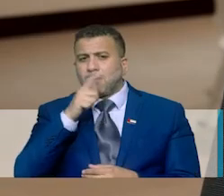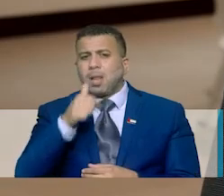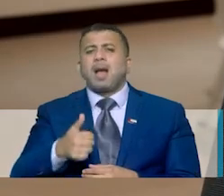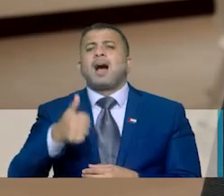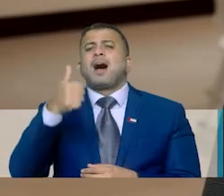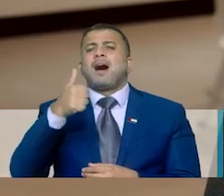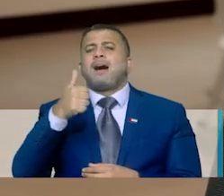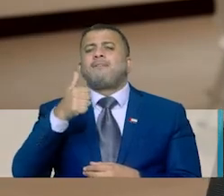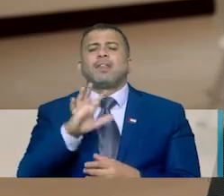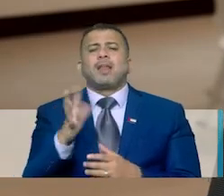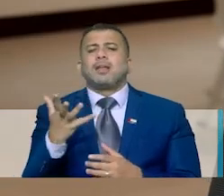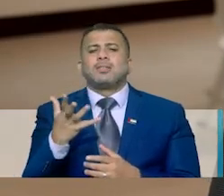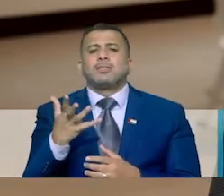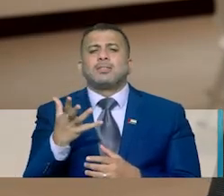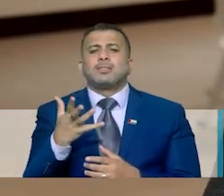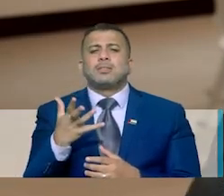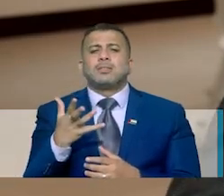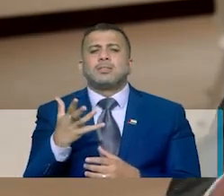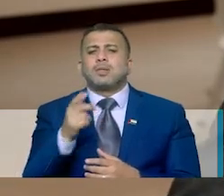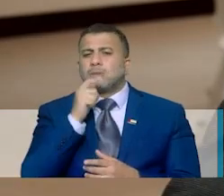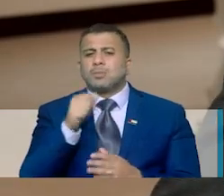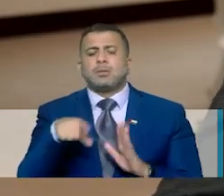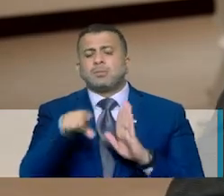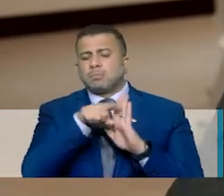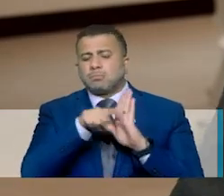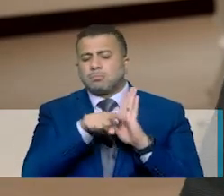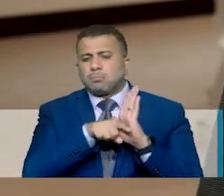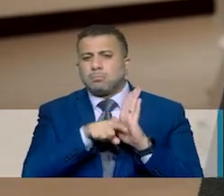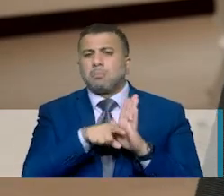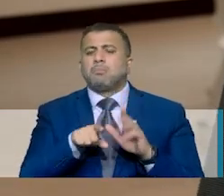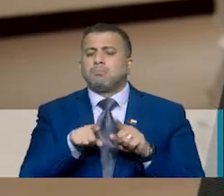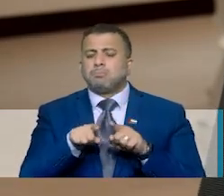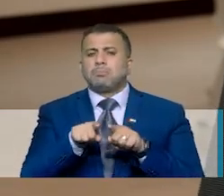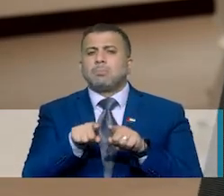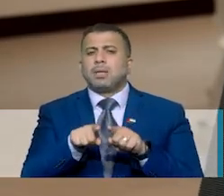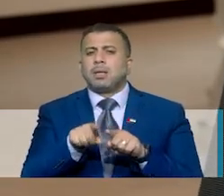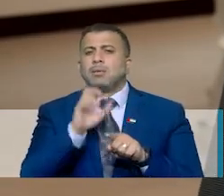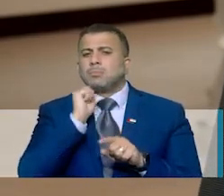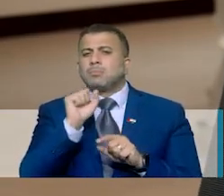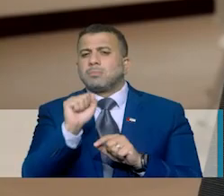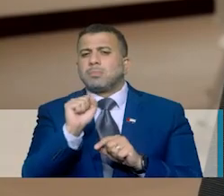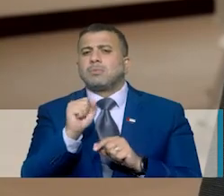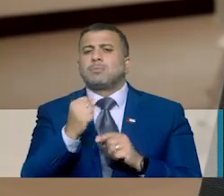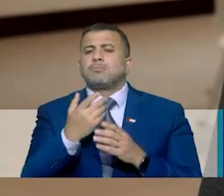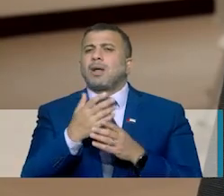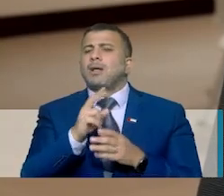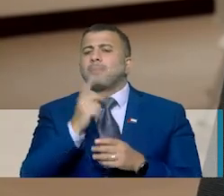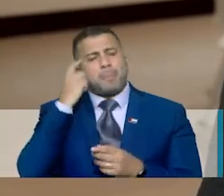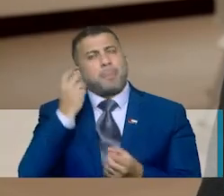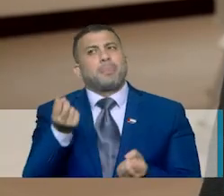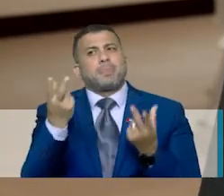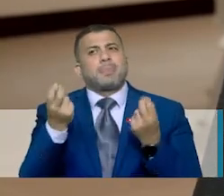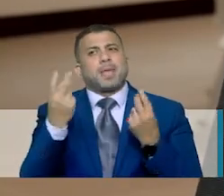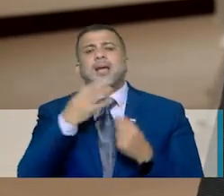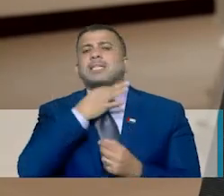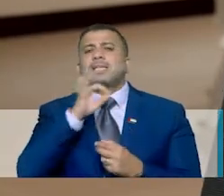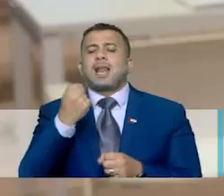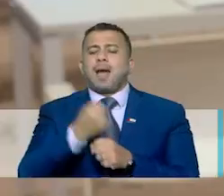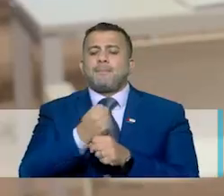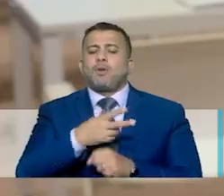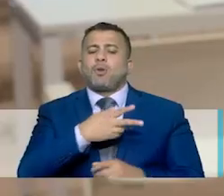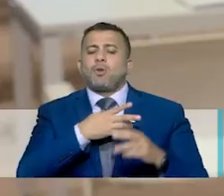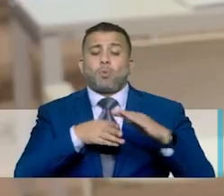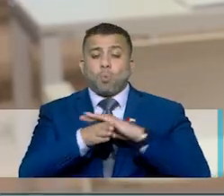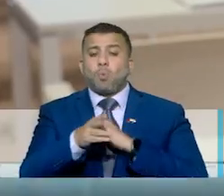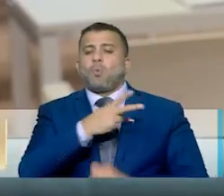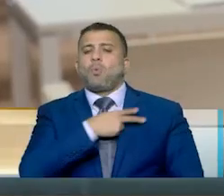أفضل السبل لوضع مسار وتطبيق آليات وأدوات الابتكار في تطوير العمل الحكومي.